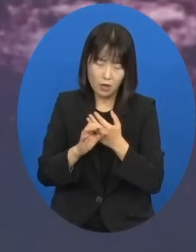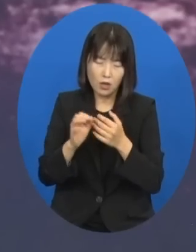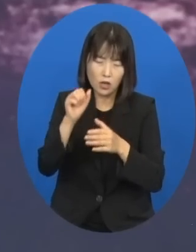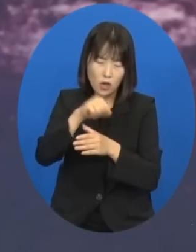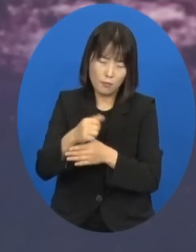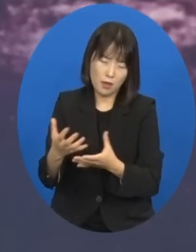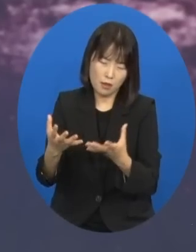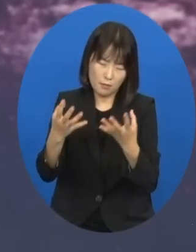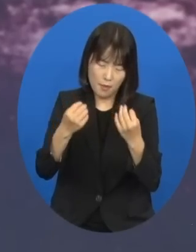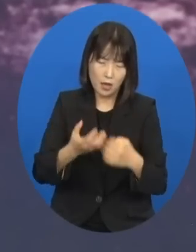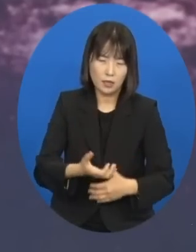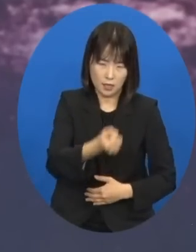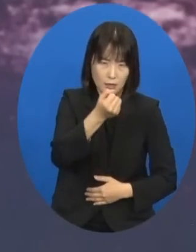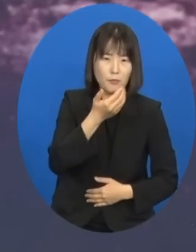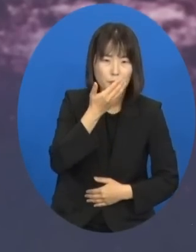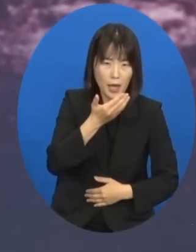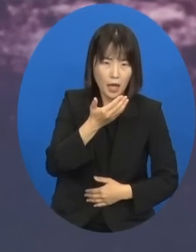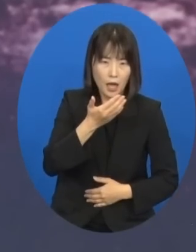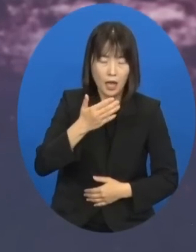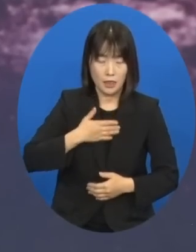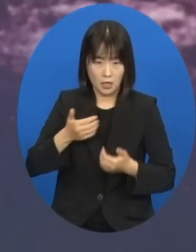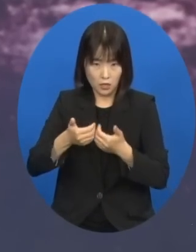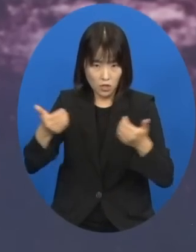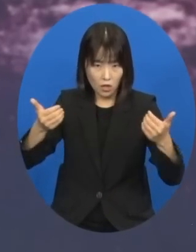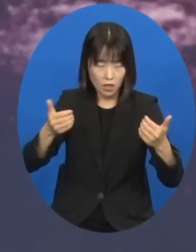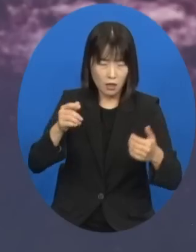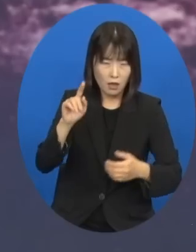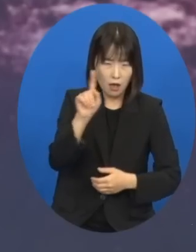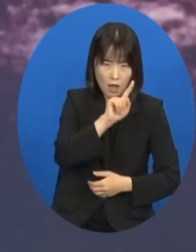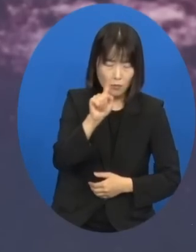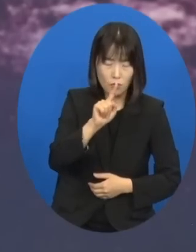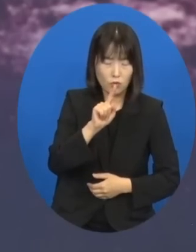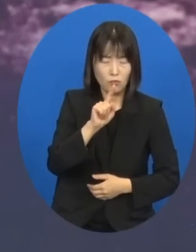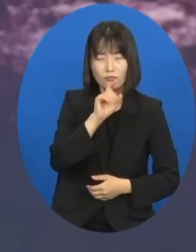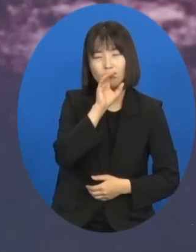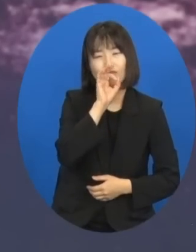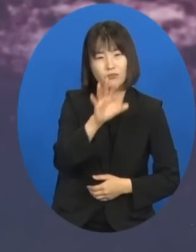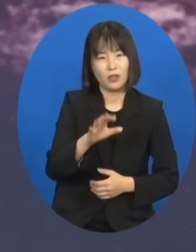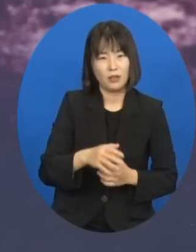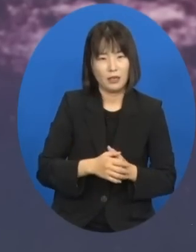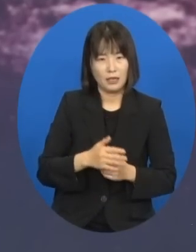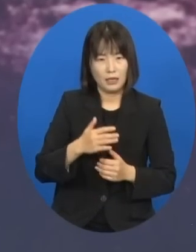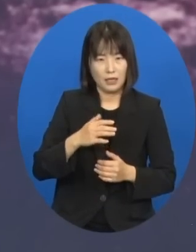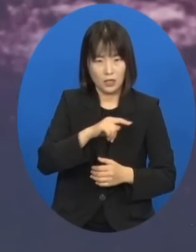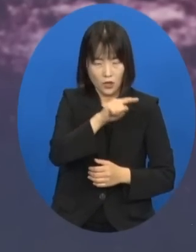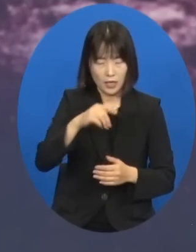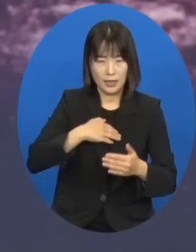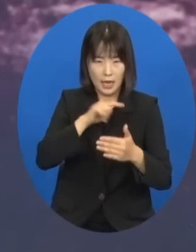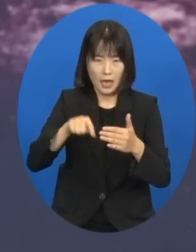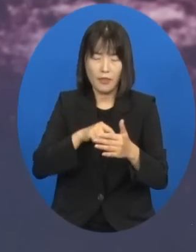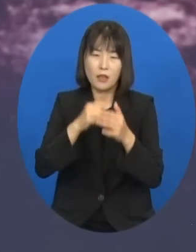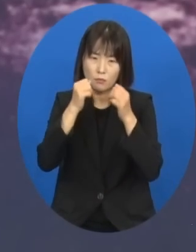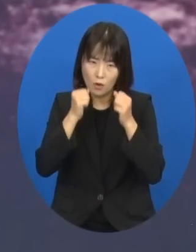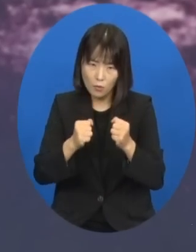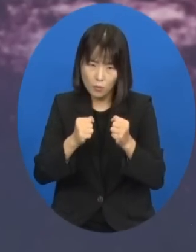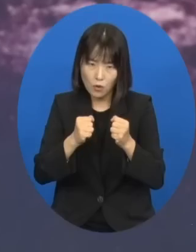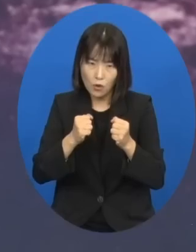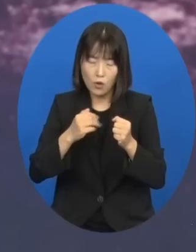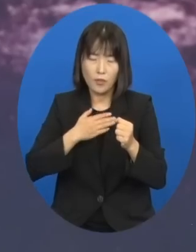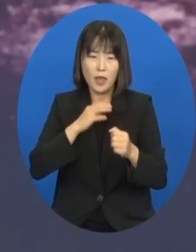맺는데요. 나를 떠나서는 아무것도 너희는 할 수 없어. 너희가 내 안에 머물러 있고 내 말이 너희 안에